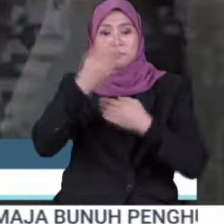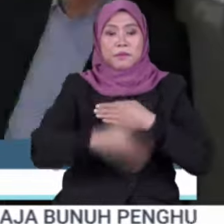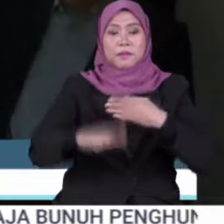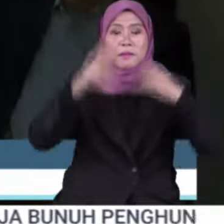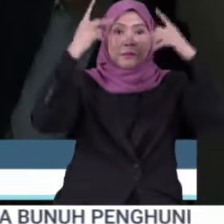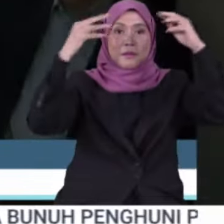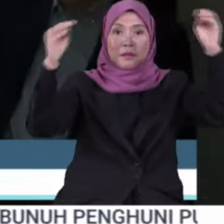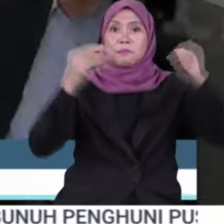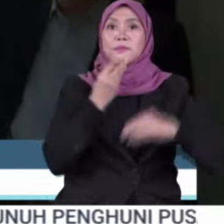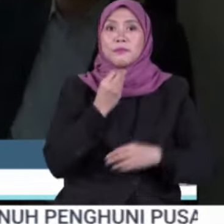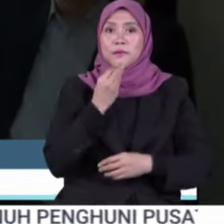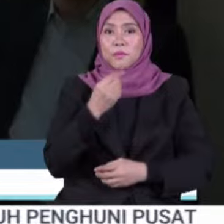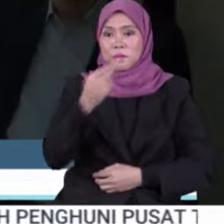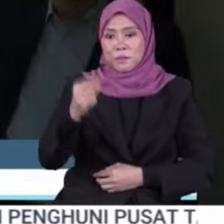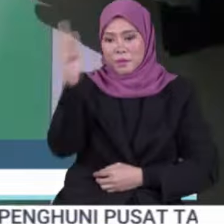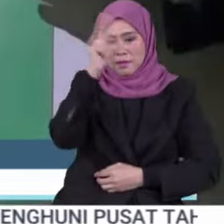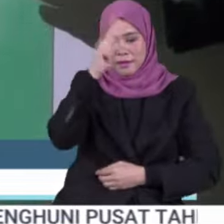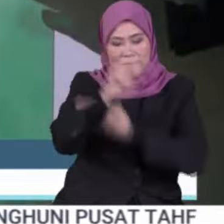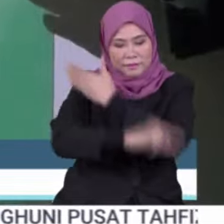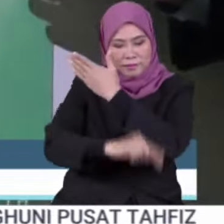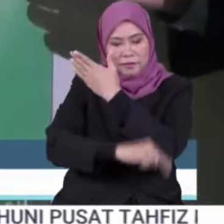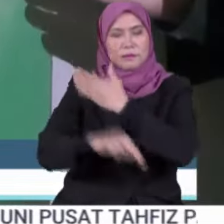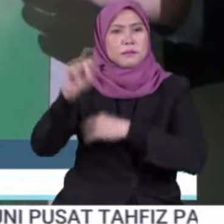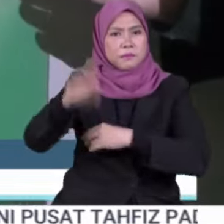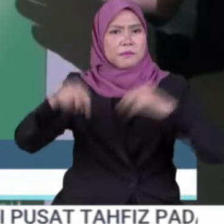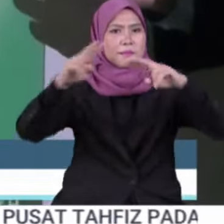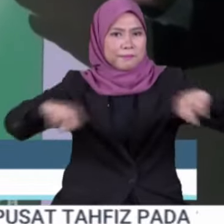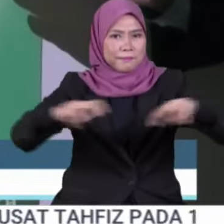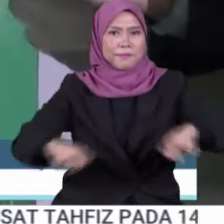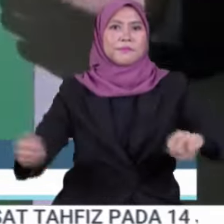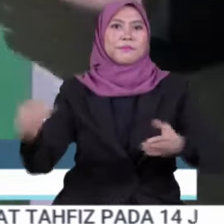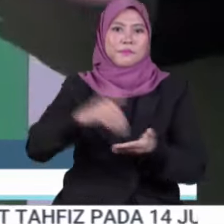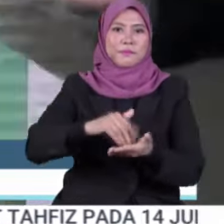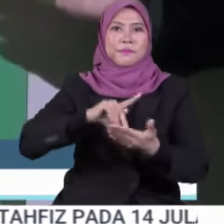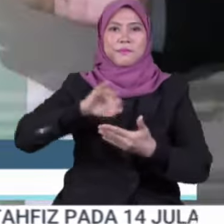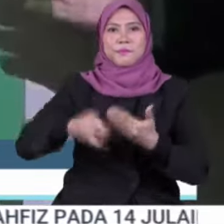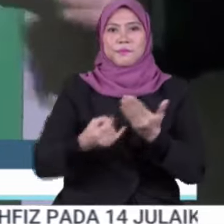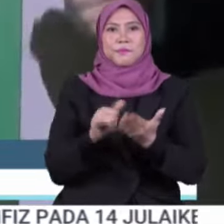Ibrahim menggesa kerajaan negeri mengkaji semula projek terbabit.